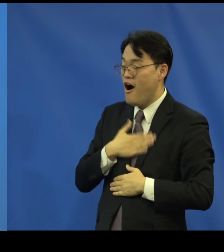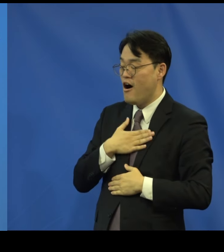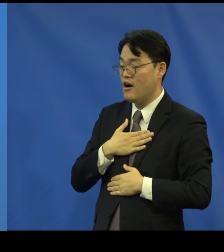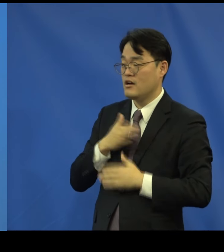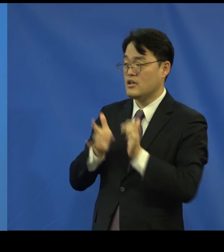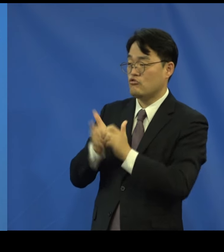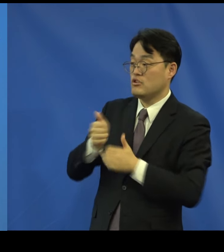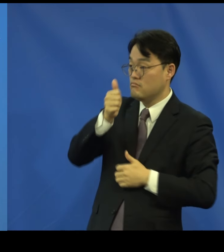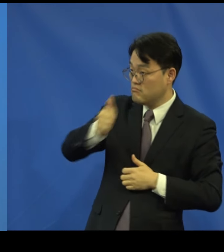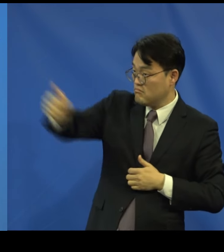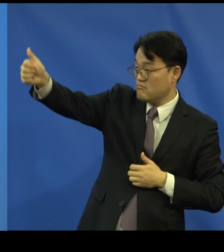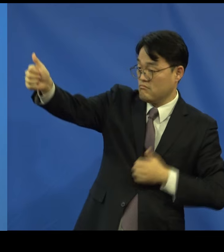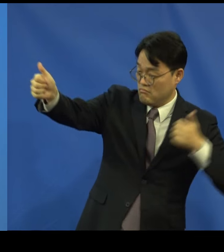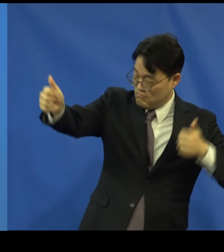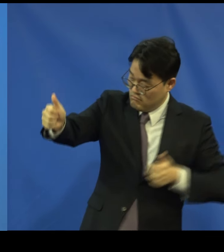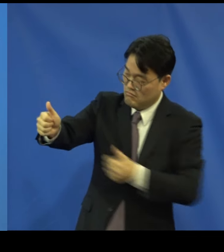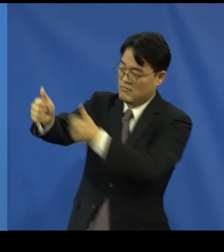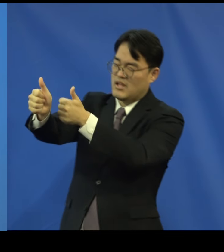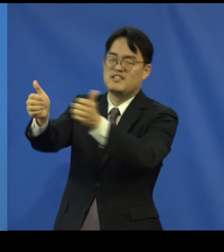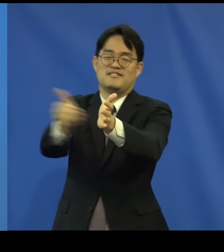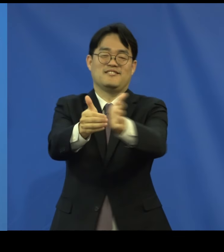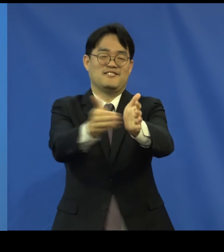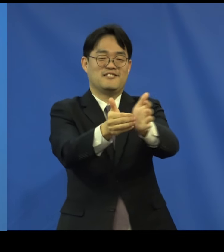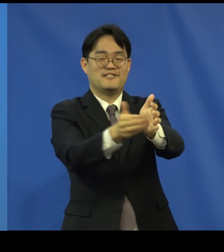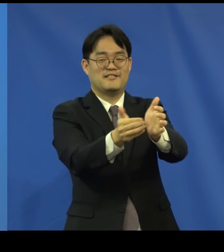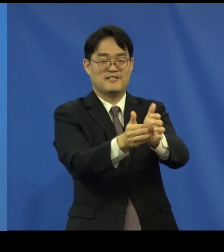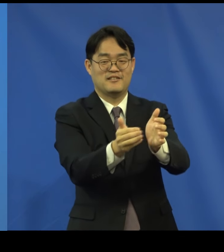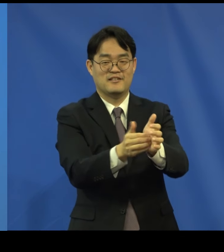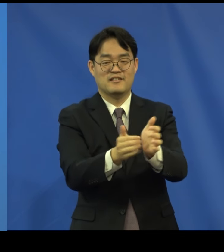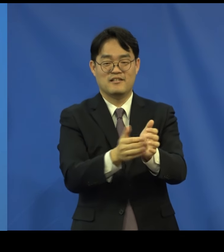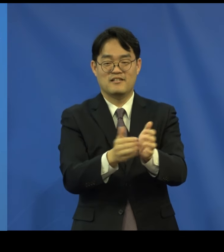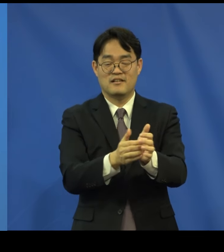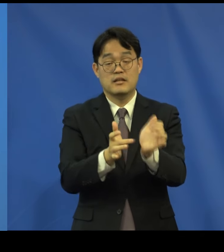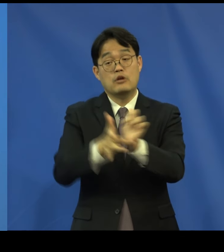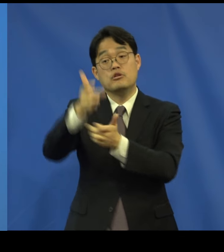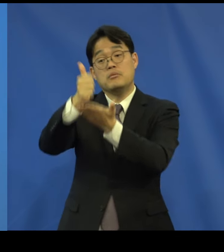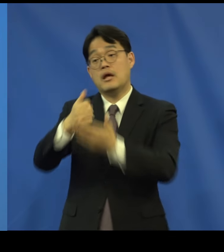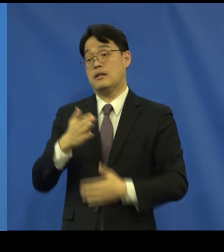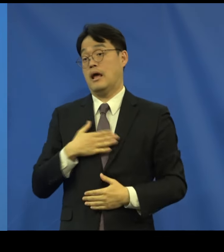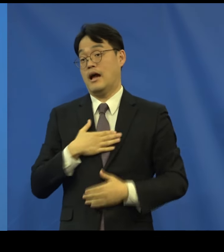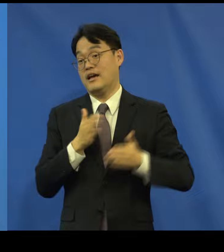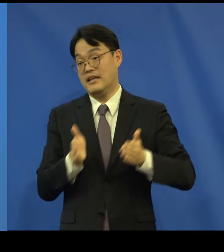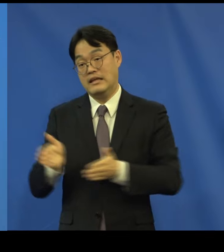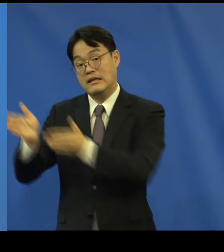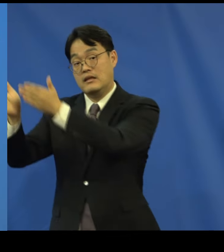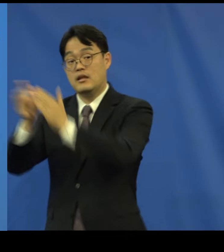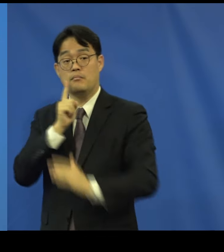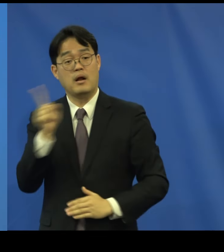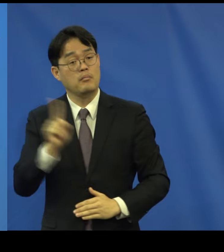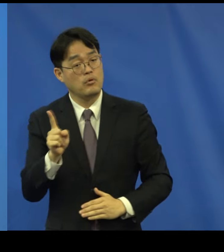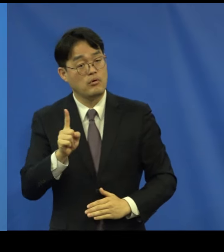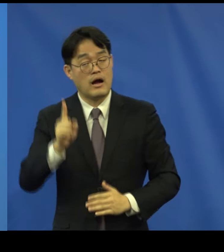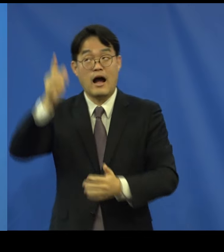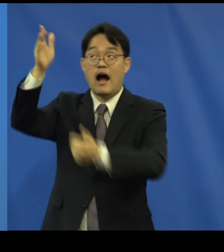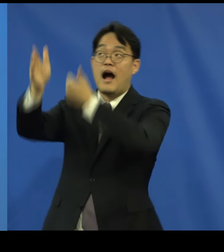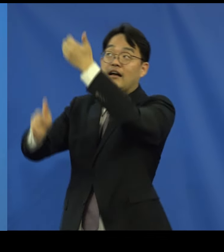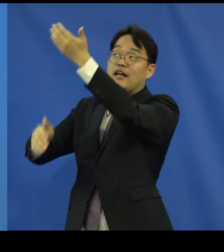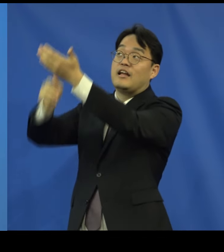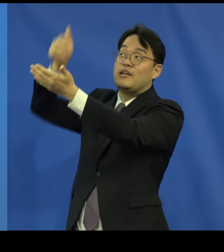내가 꼭 그 길이라는 말은 예수야말로 하나님 아버지께로 이르는 방법이라, 유일한 방법이라는